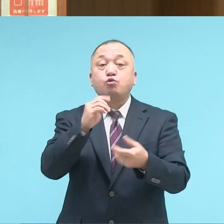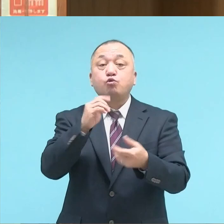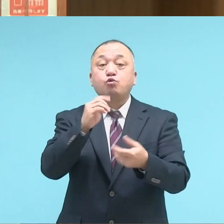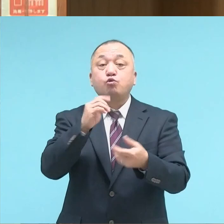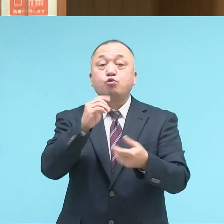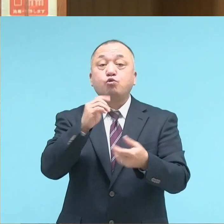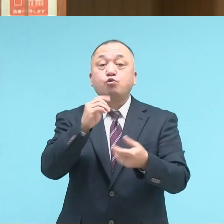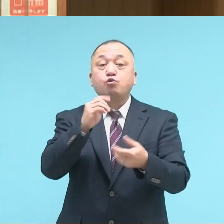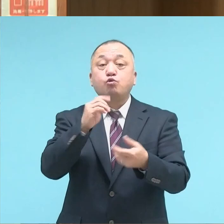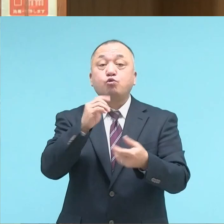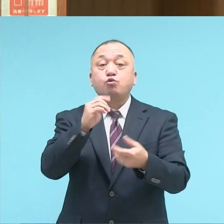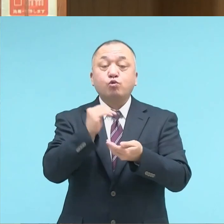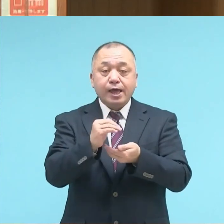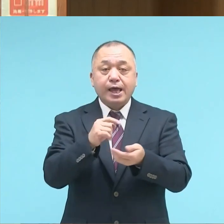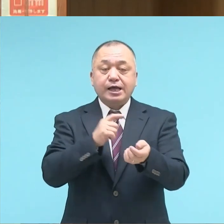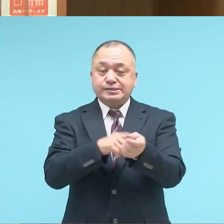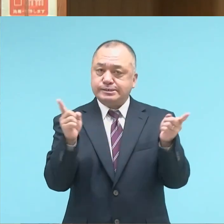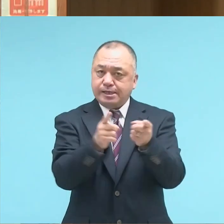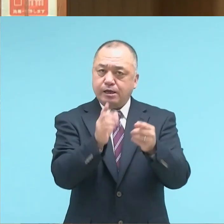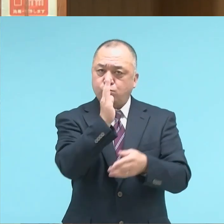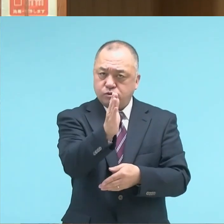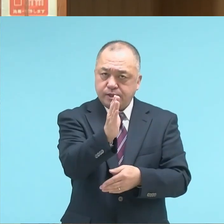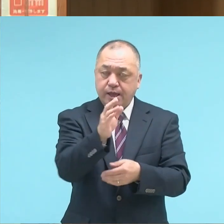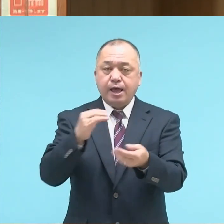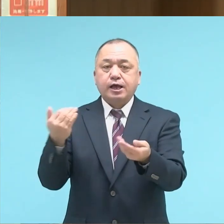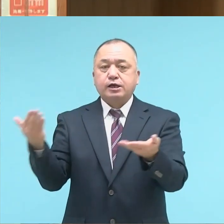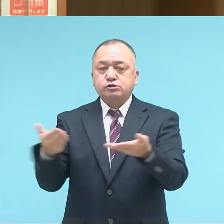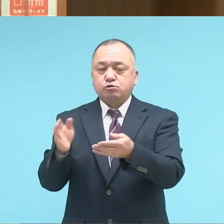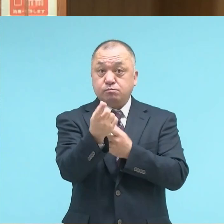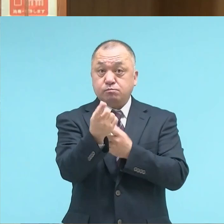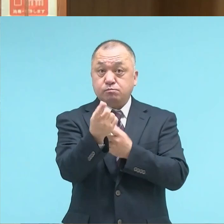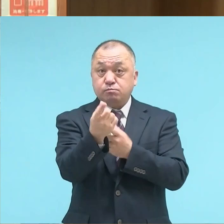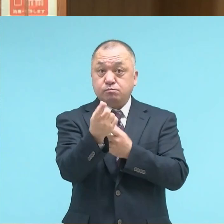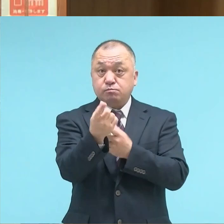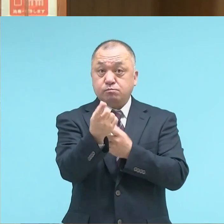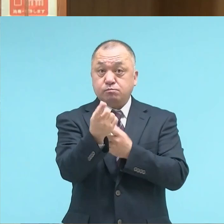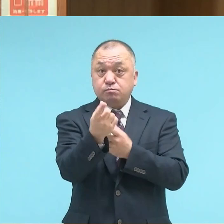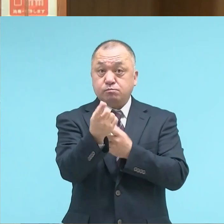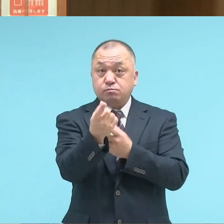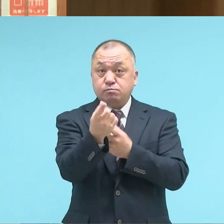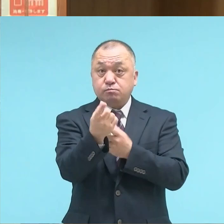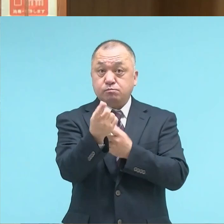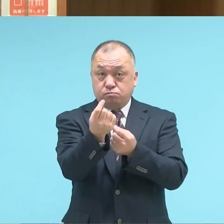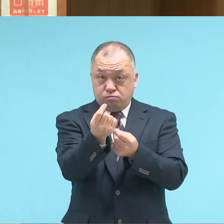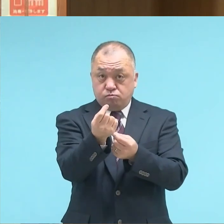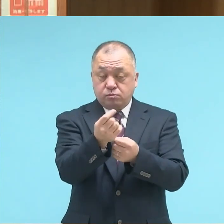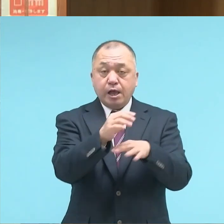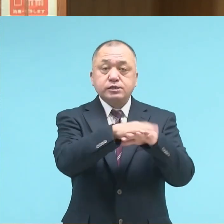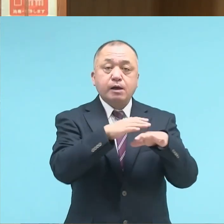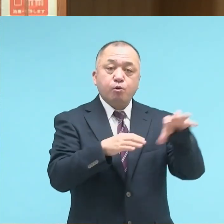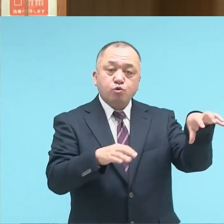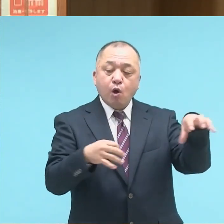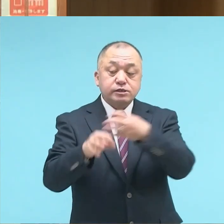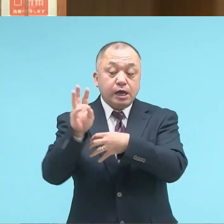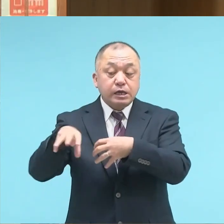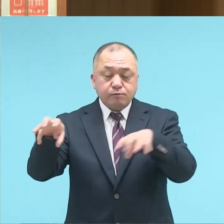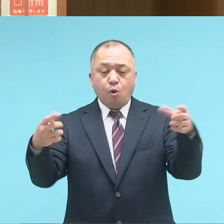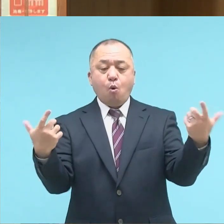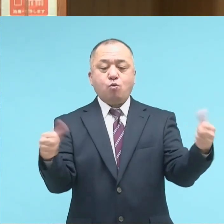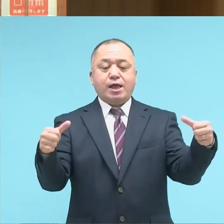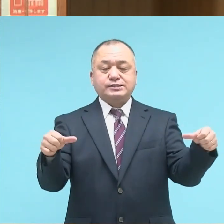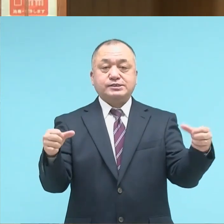や今回、休業要請というのは、札幌のようなことは しないんだよっていう、 札幌と旭川が同様の感染状況だとは